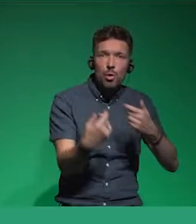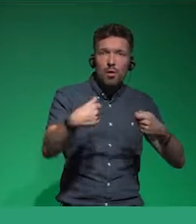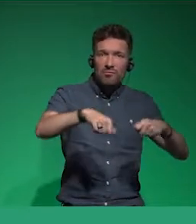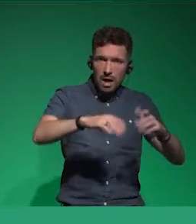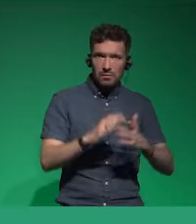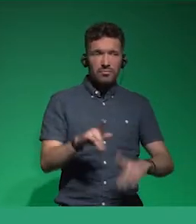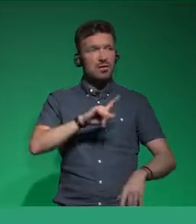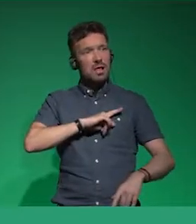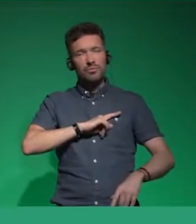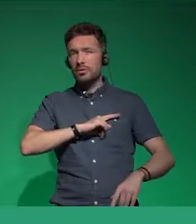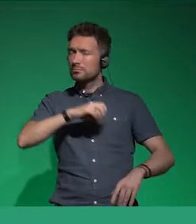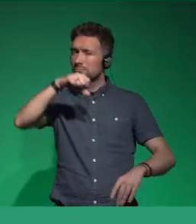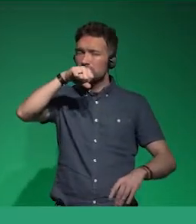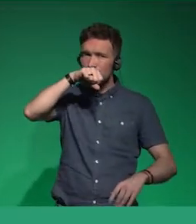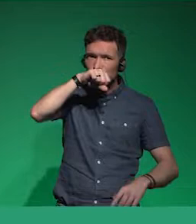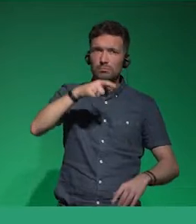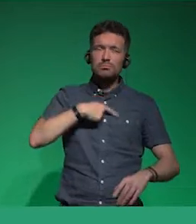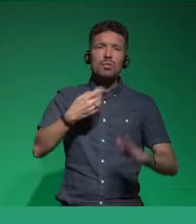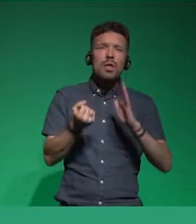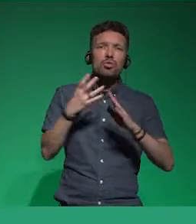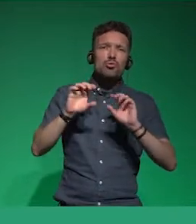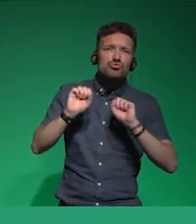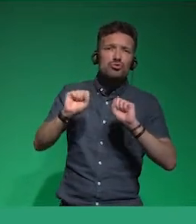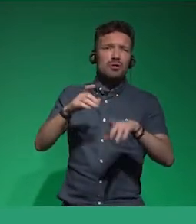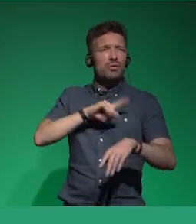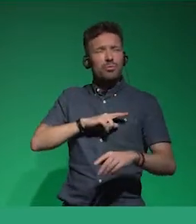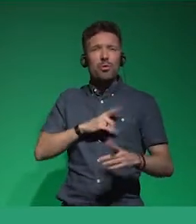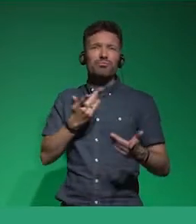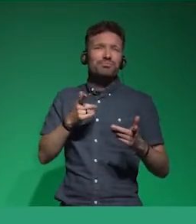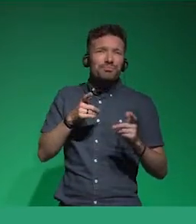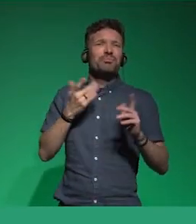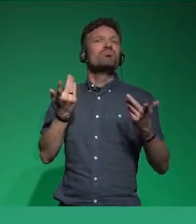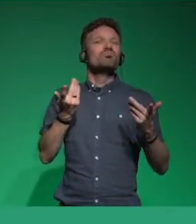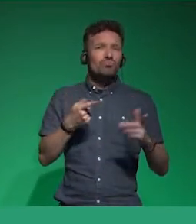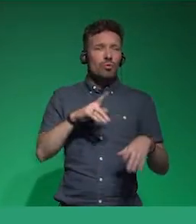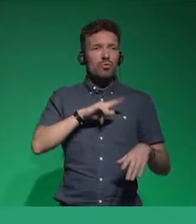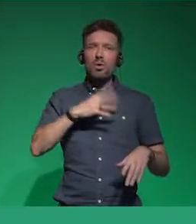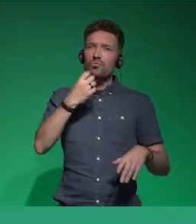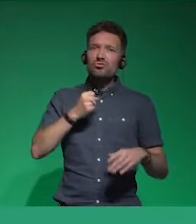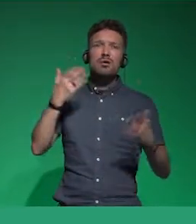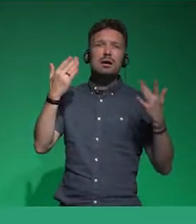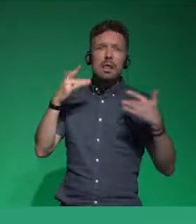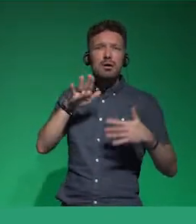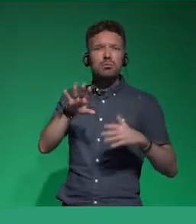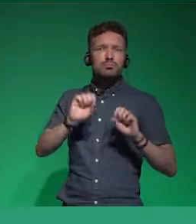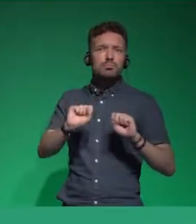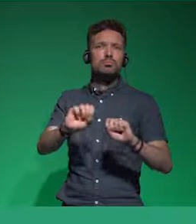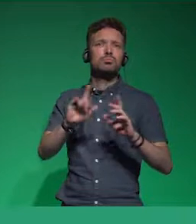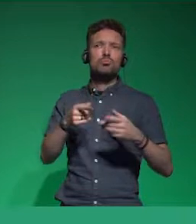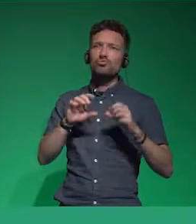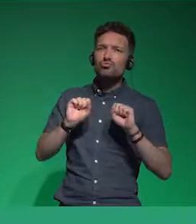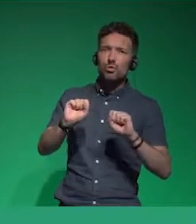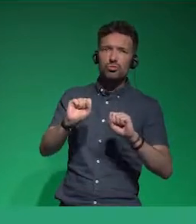begeisterte Naturschützer. Wir helfen dem Wald, das Klima zu retten. Hessen Forst.